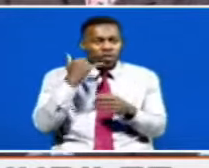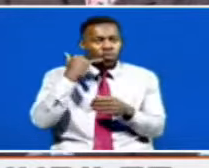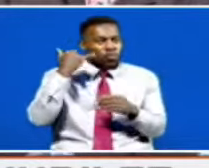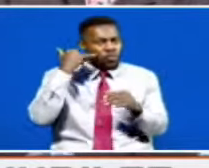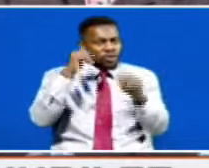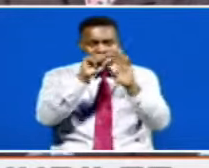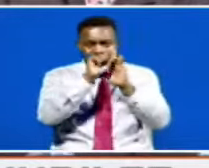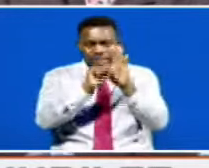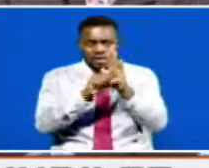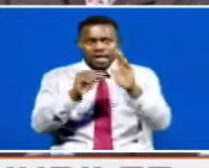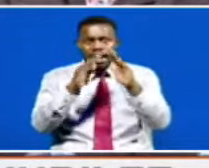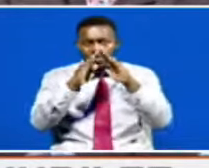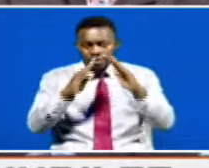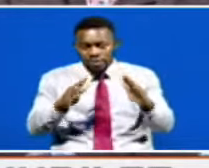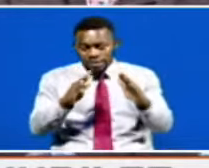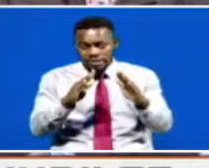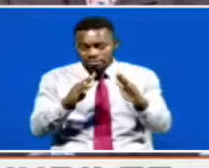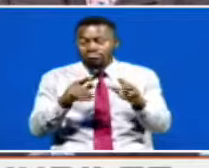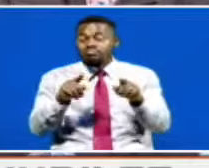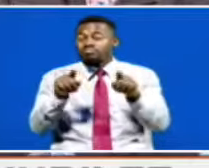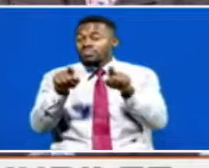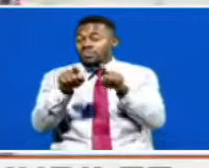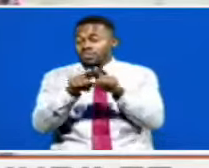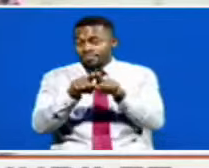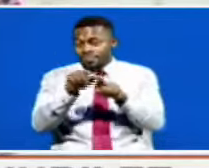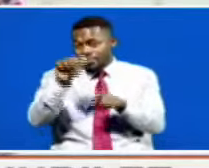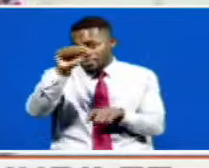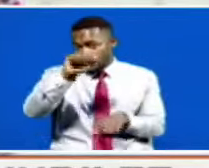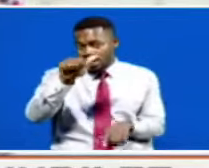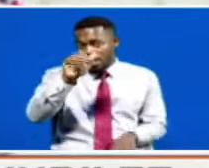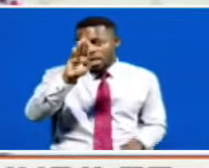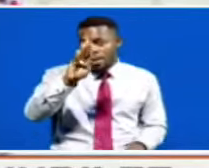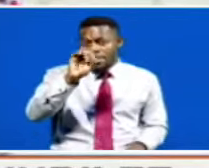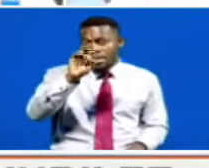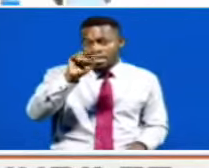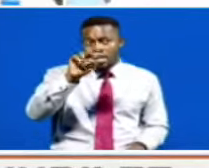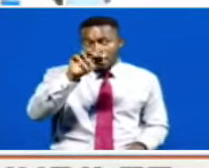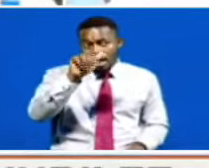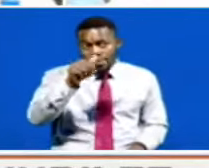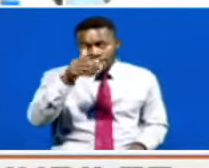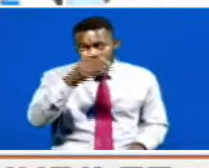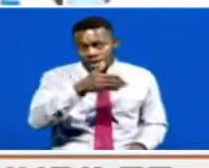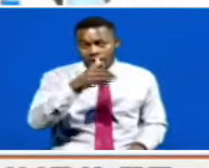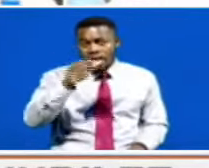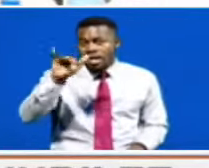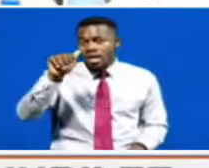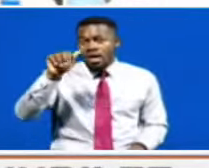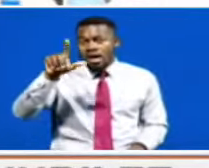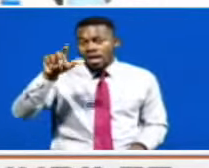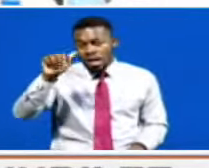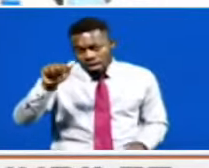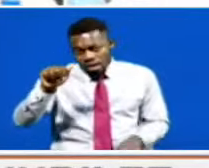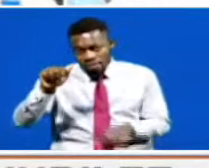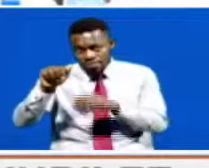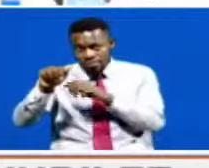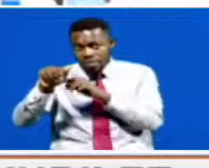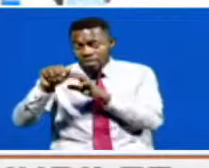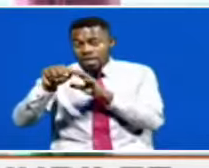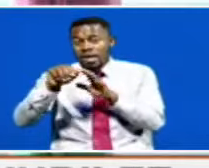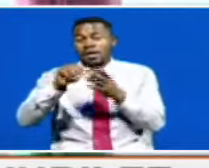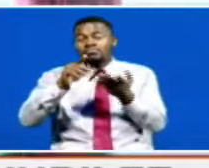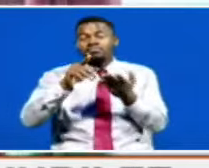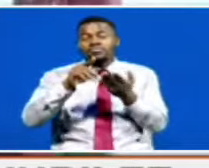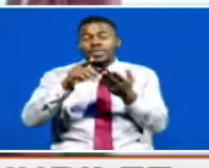hiki kikiongozwa na kaimu viongozi wa chama hicho Sabina Chege, mbunge wa Yala Kanini Kega na naibu mwenyekiti Adan